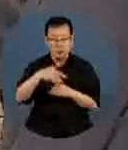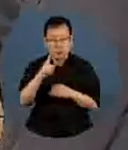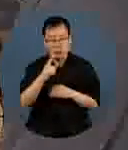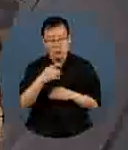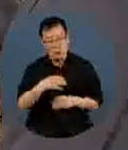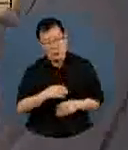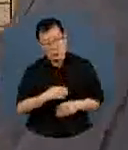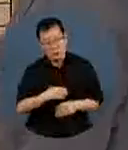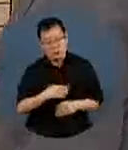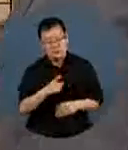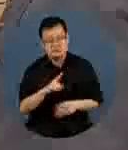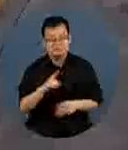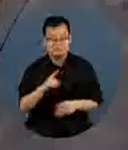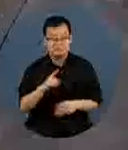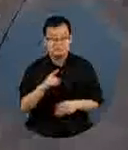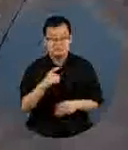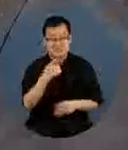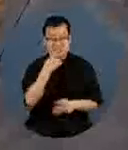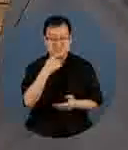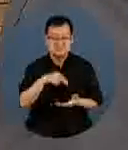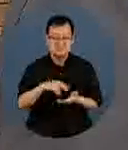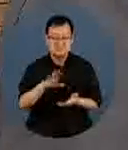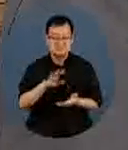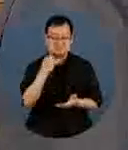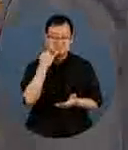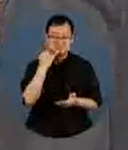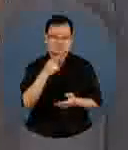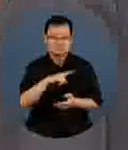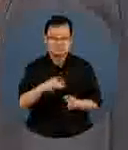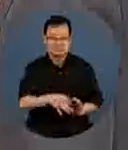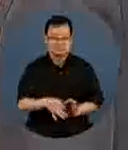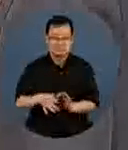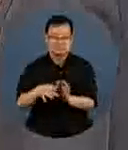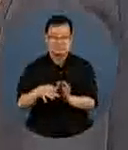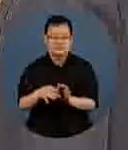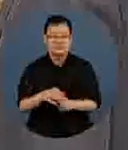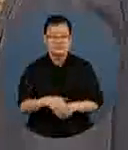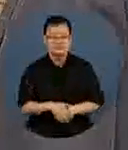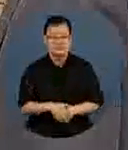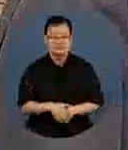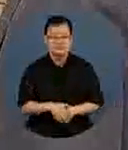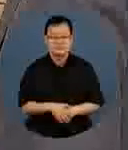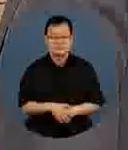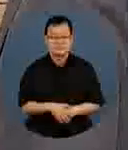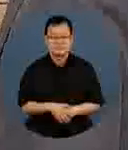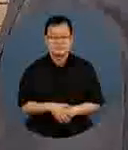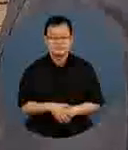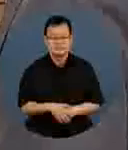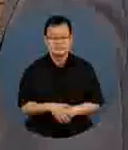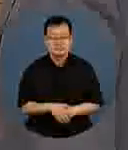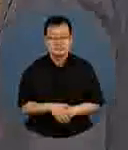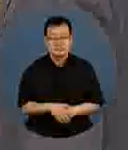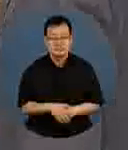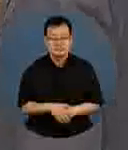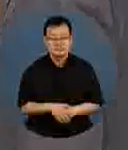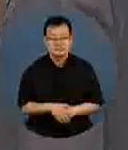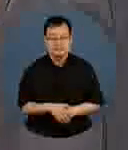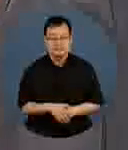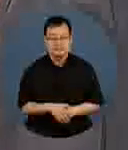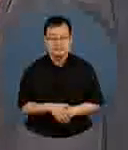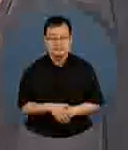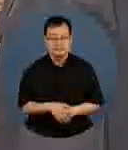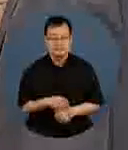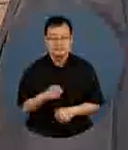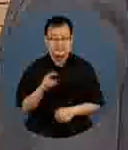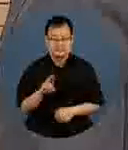미지수입니다. 네. 바둑 유리하다 보고 부자 몸조심 넘어갔습니다. 네. 네. 그리고 젖혔죠. 또